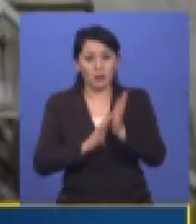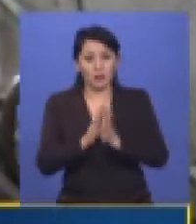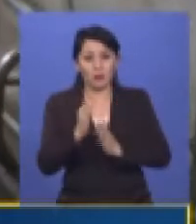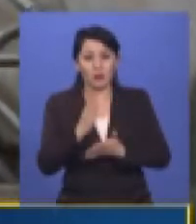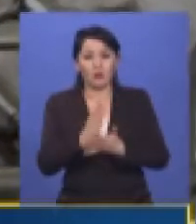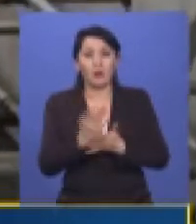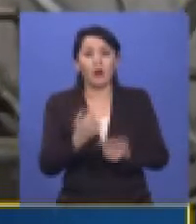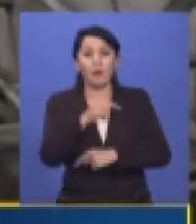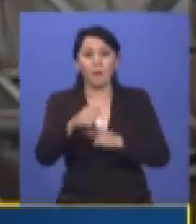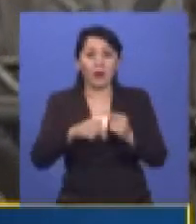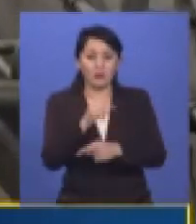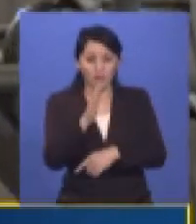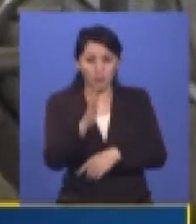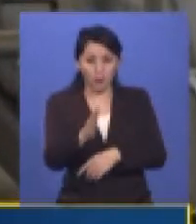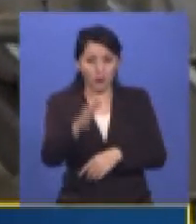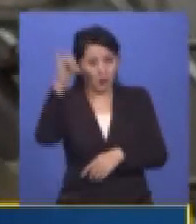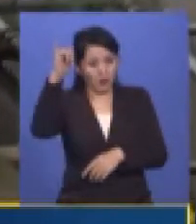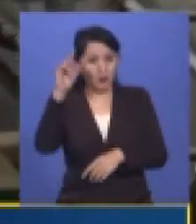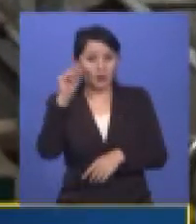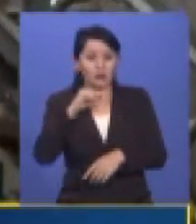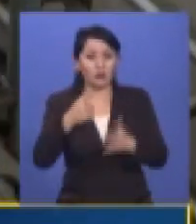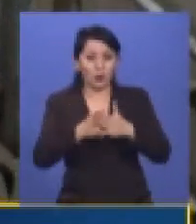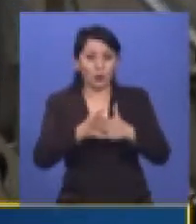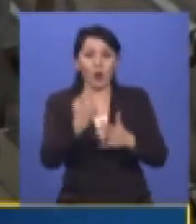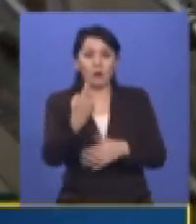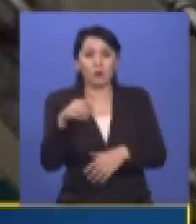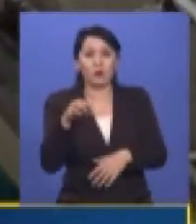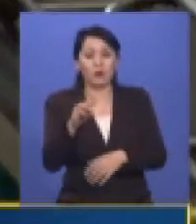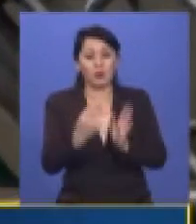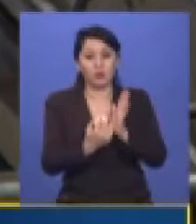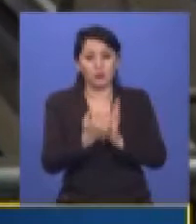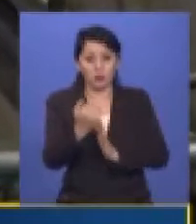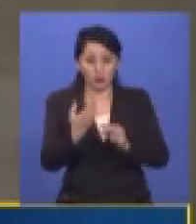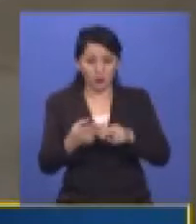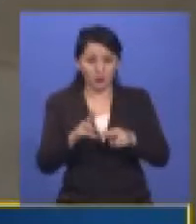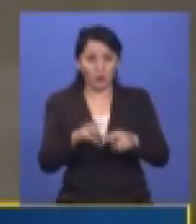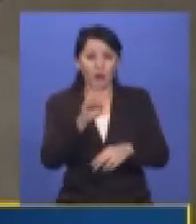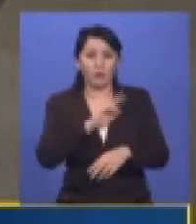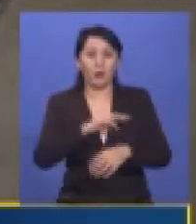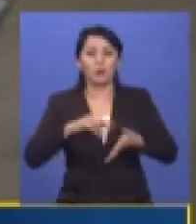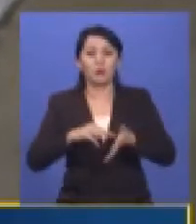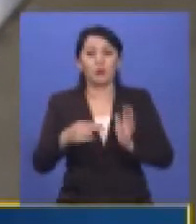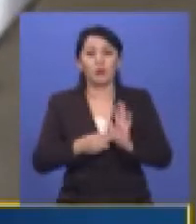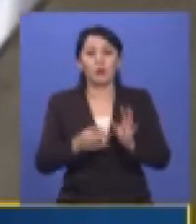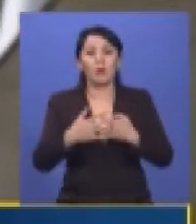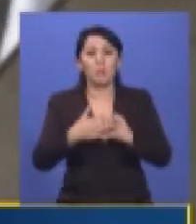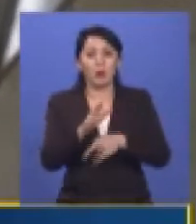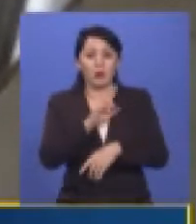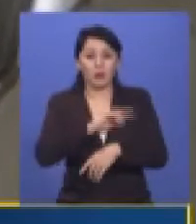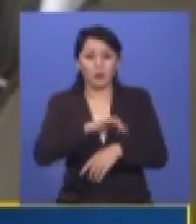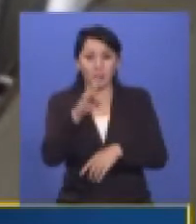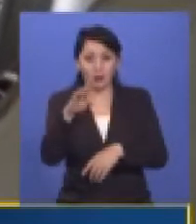жеткілікті. Кәсіпкер болашақта малдың басын 1000-ға дейін көбейтіп, тағы қосымша жұмыс орындарын ашуды жоспарлап отыр. Жалпы Нұр